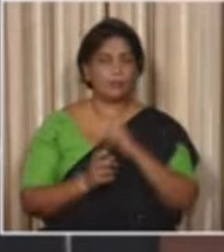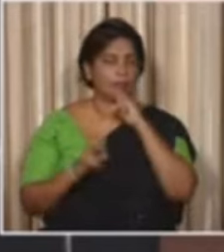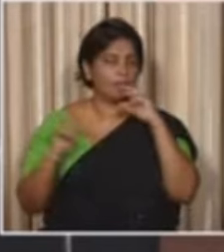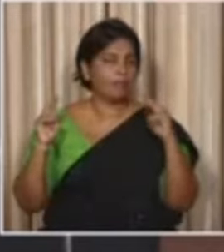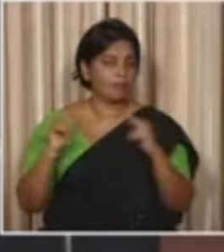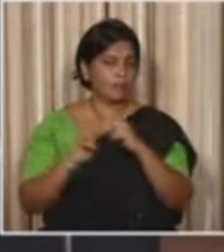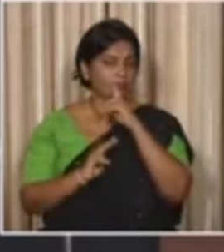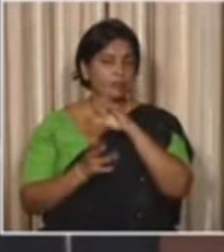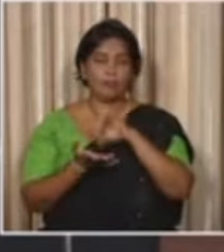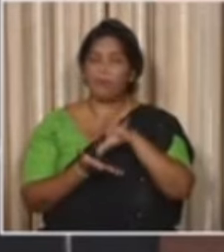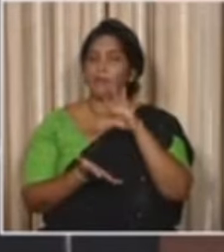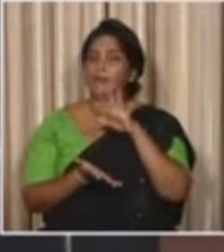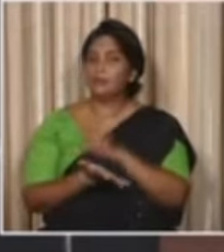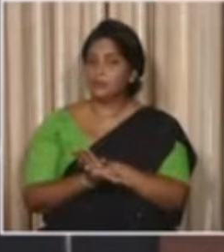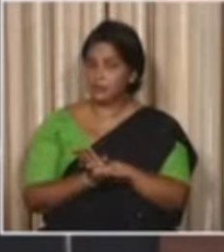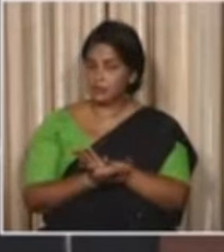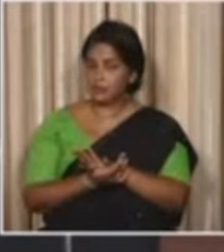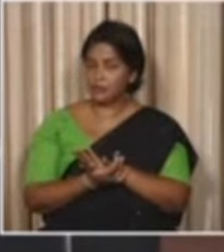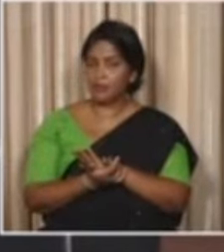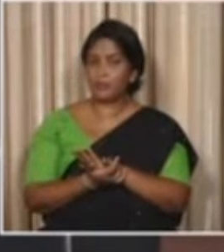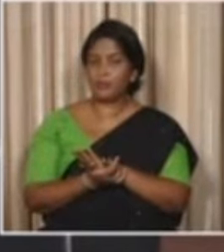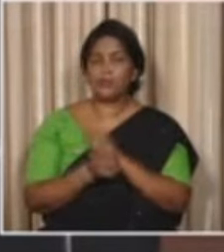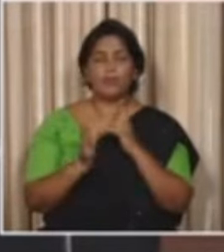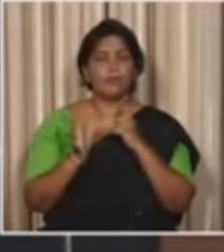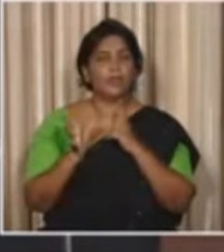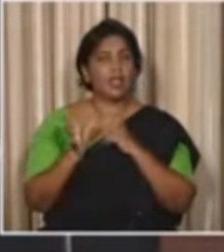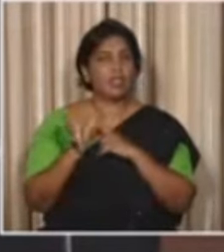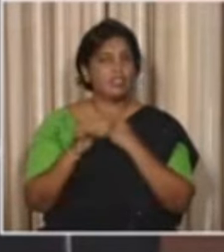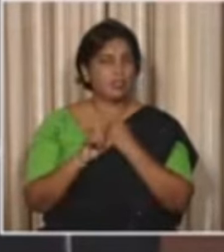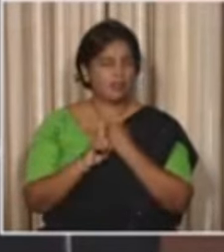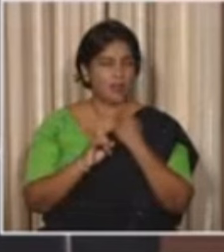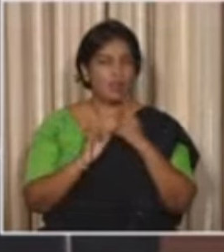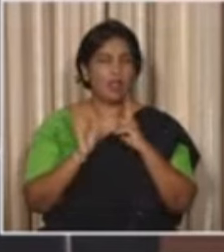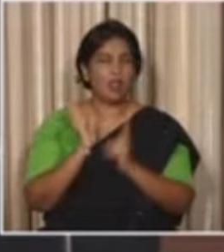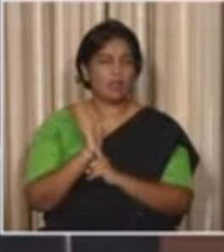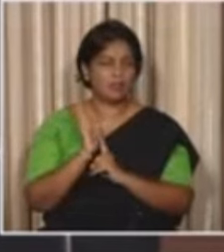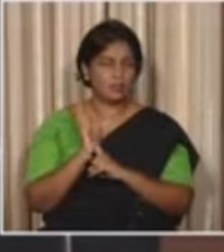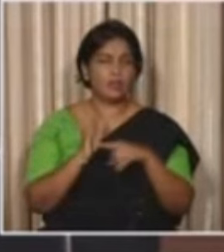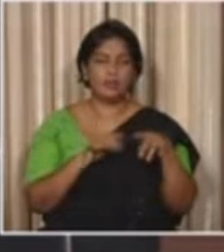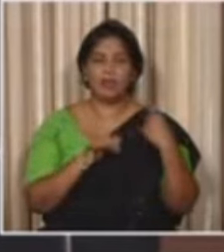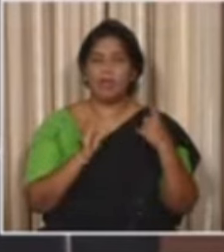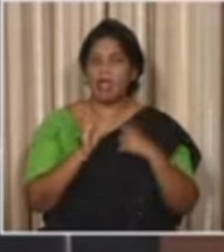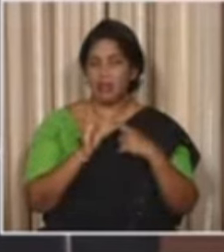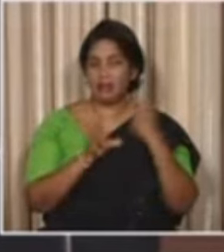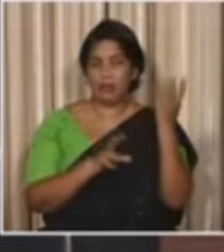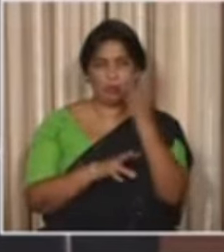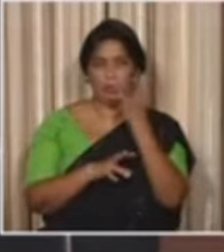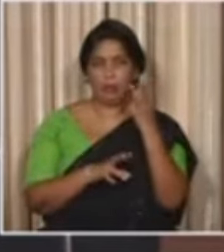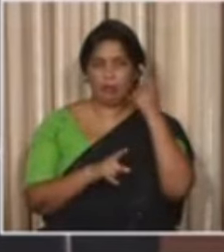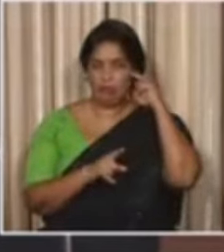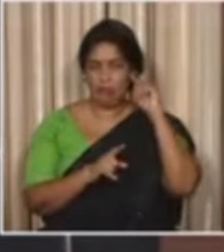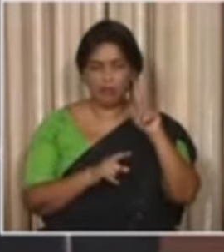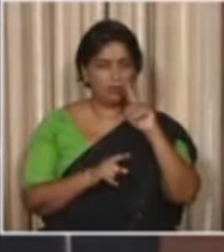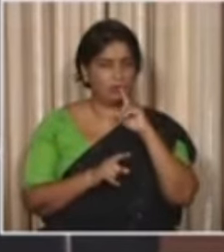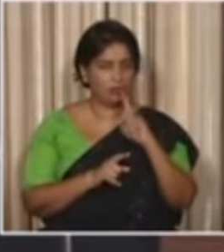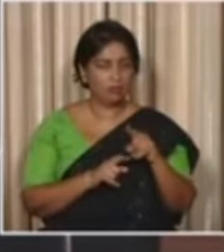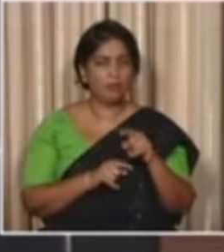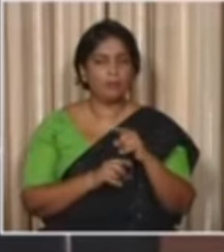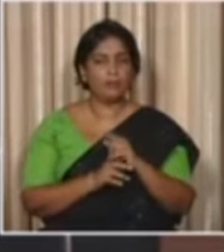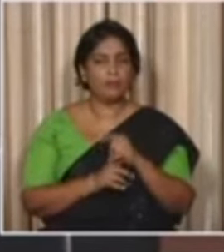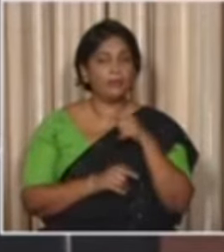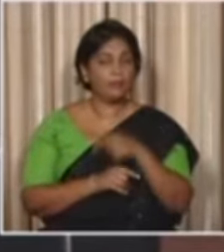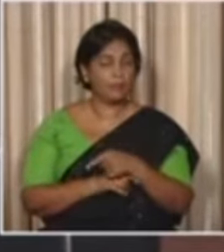ශේෂාධිකරණ තීන්දුව කබ්‍රාල්ටයි WD ලක්ෂ්මණ්ටයි ආටිගල්ටයි විරුද්ධව තියෙනවා දැන්